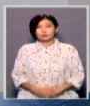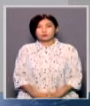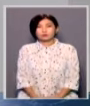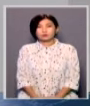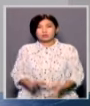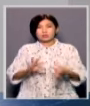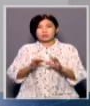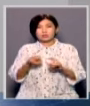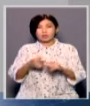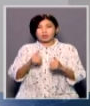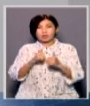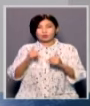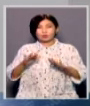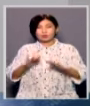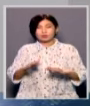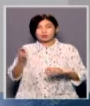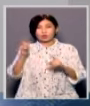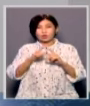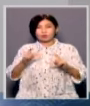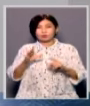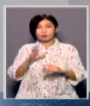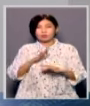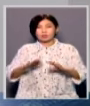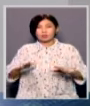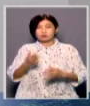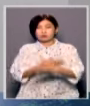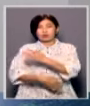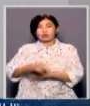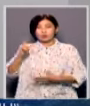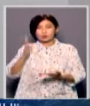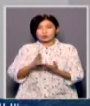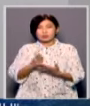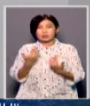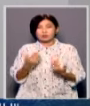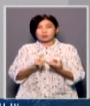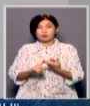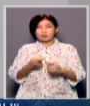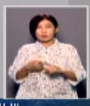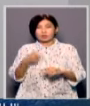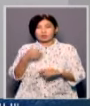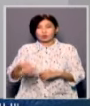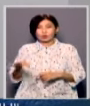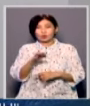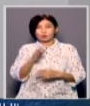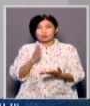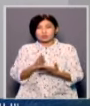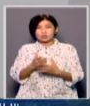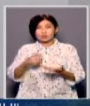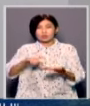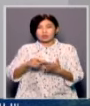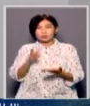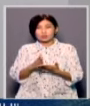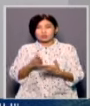В целом, особое место в системе образования отведено детям с ограниченными возможностями. В связи с этим в Атырауской области функционируют